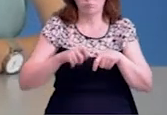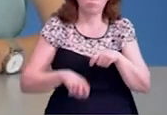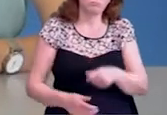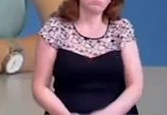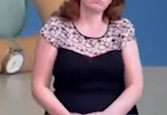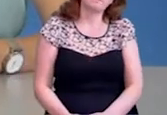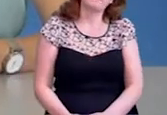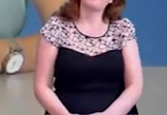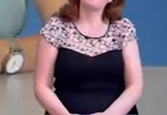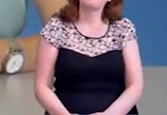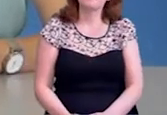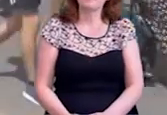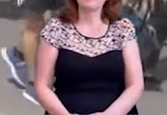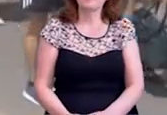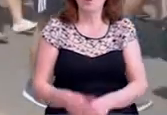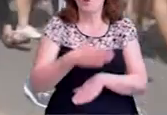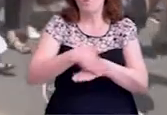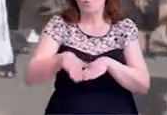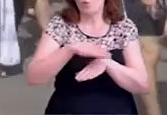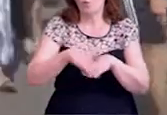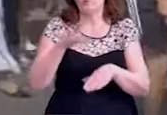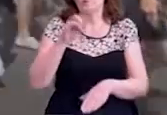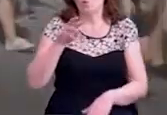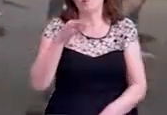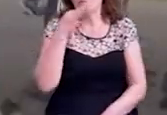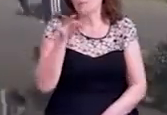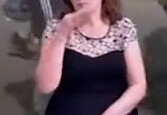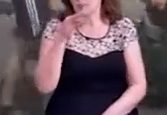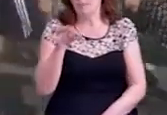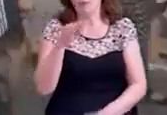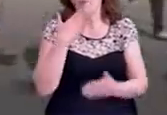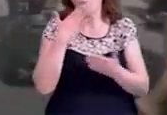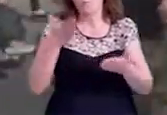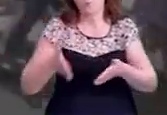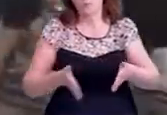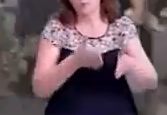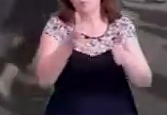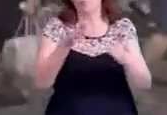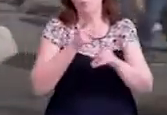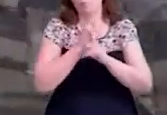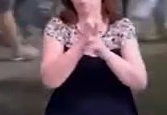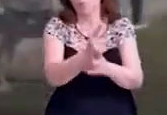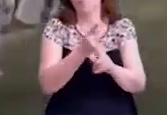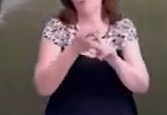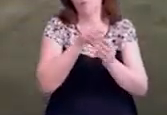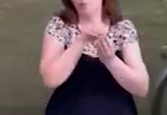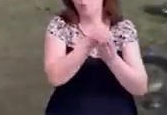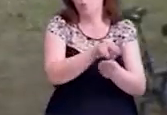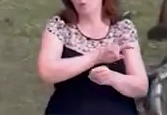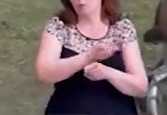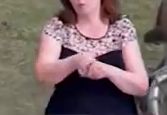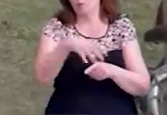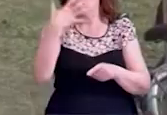в сюжеті Тетяна Лось. Вулиця Комунальна, Семенівка. В останню путь проводжають Юлію Строкіну. На похорон прийшло